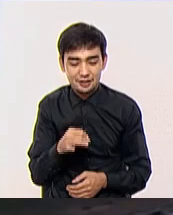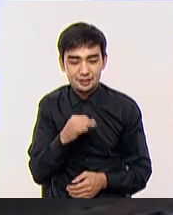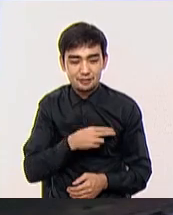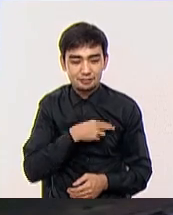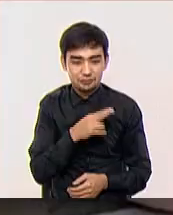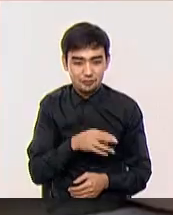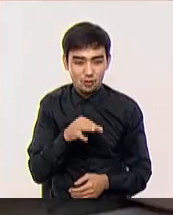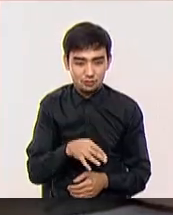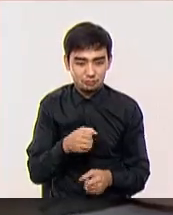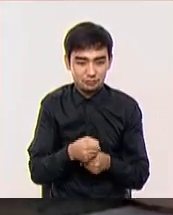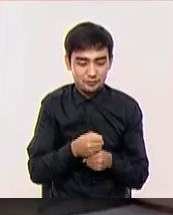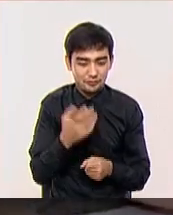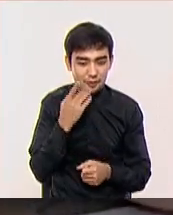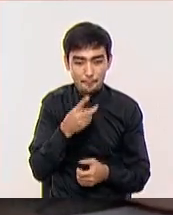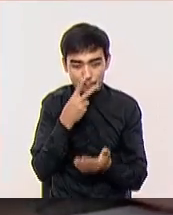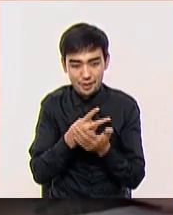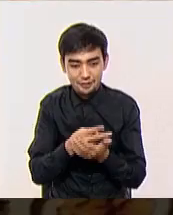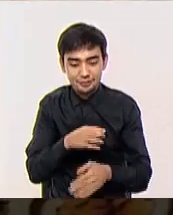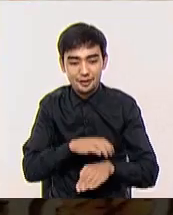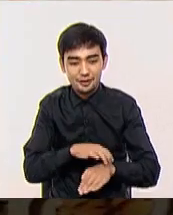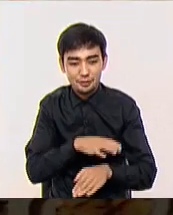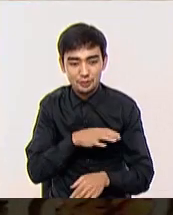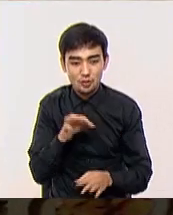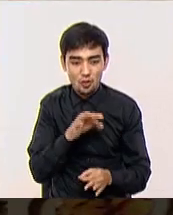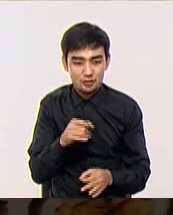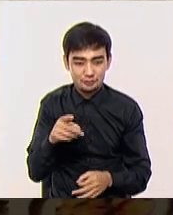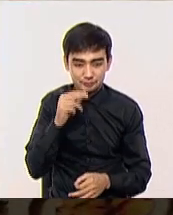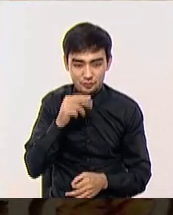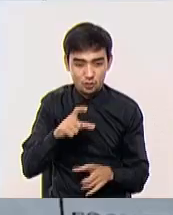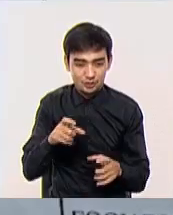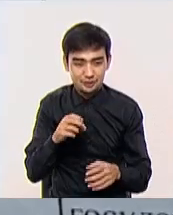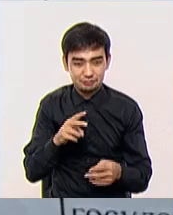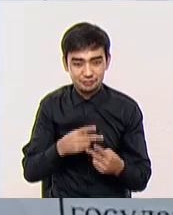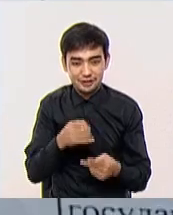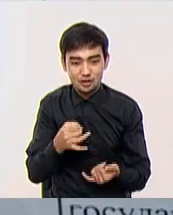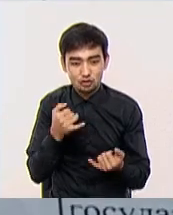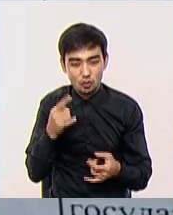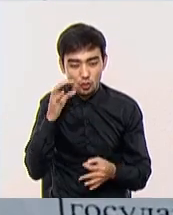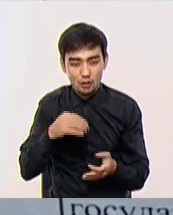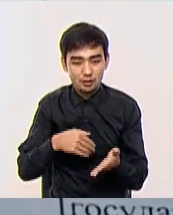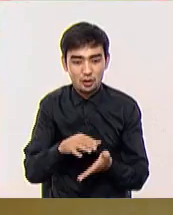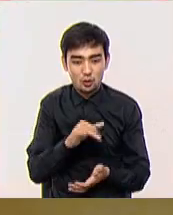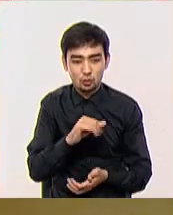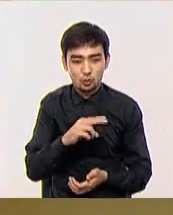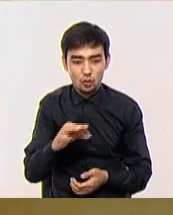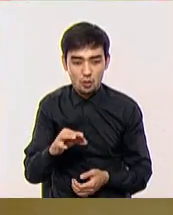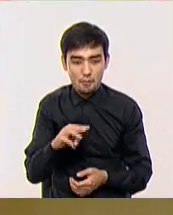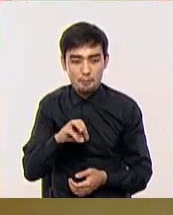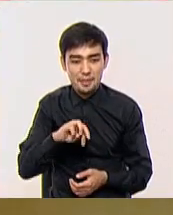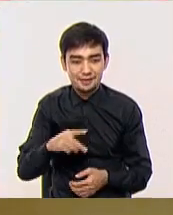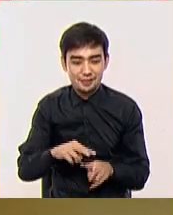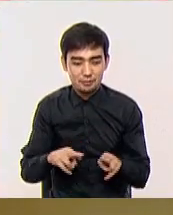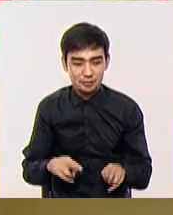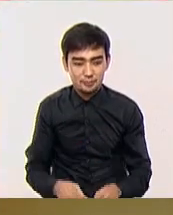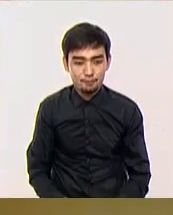погибшим от пыток. Его показания стали доказательством вины сотрудников колонии. И теперь заключенный считает отказ в УДО местью. Говорят, что не